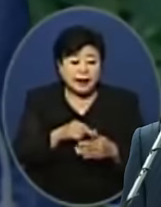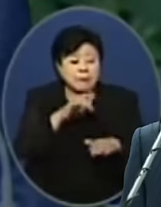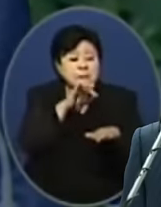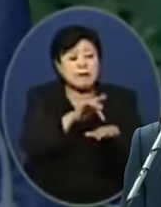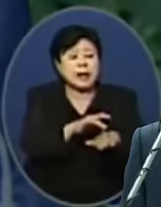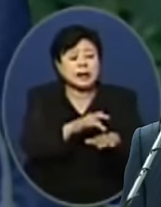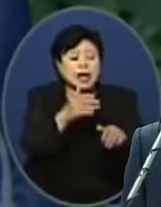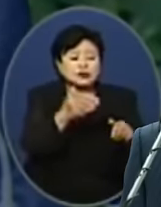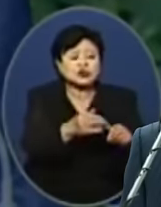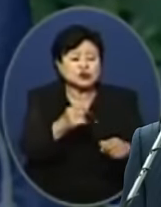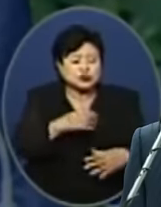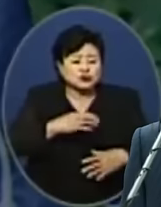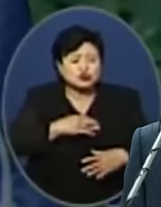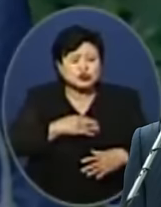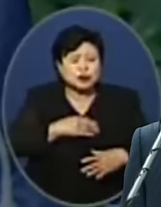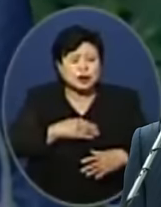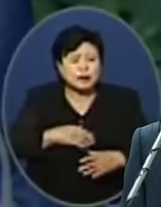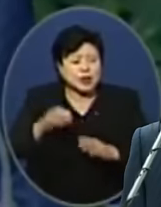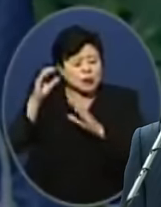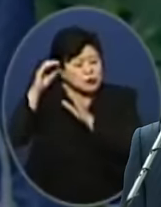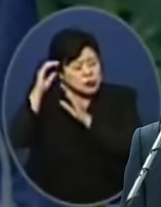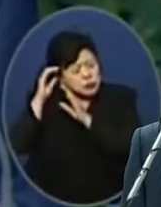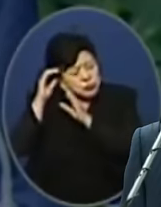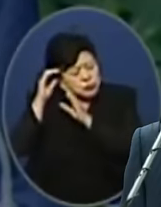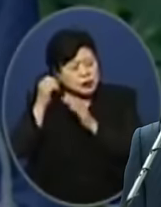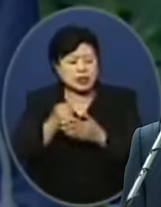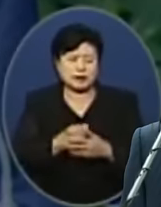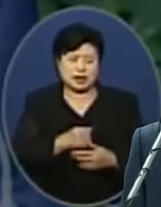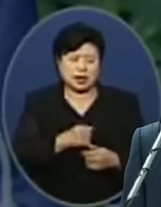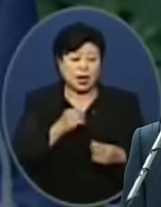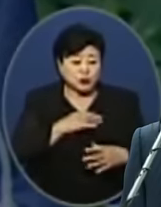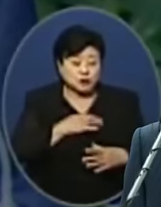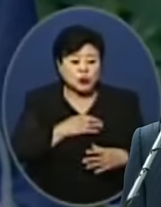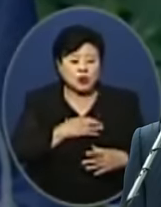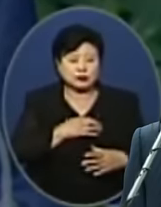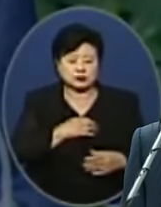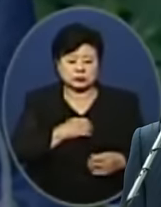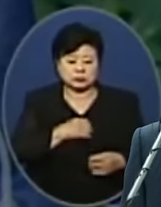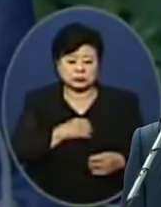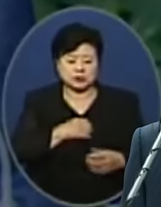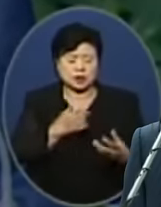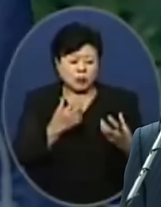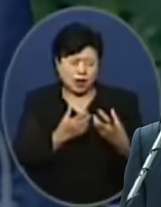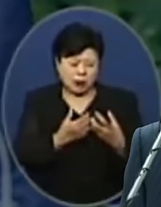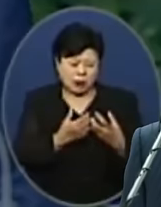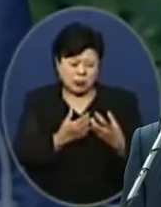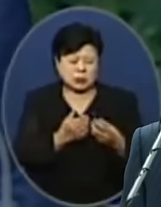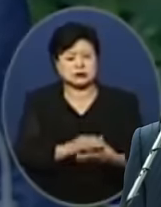마귀가 갖다주는 두려움에 귀를 기울여서 두려움이 꽉 들으셨습니다. 그런데